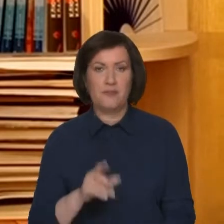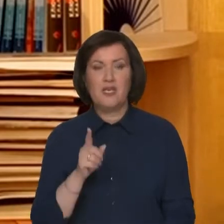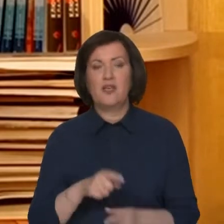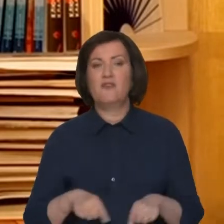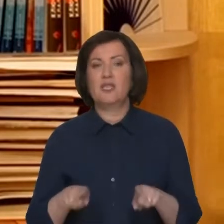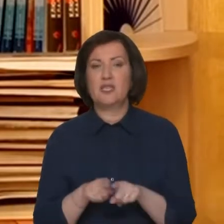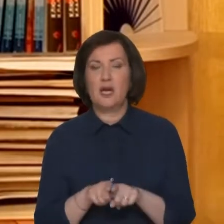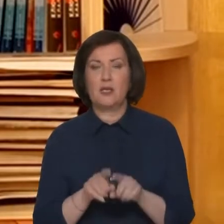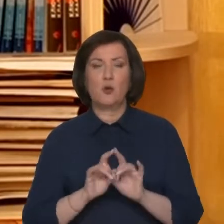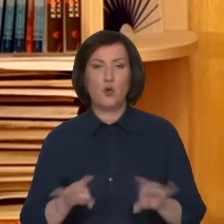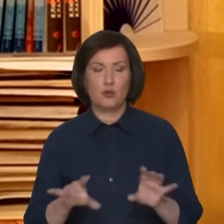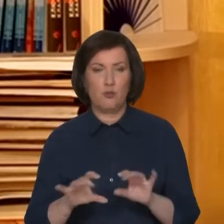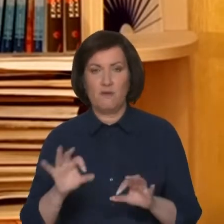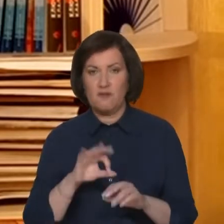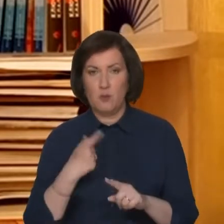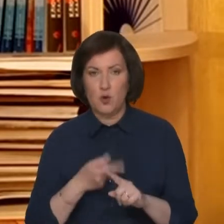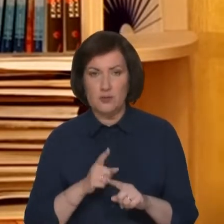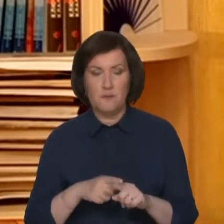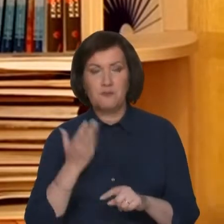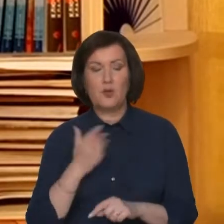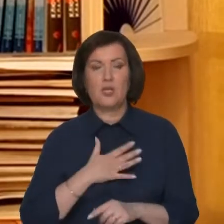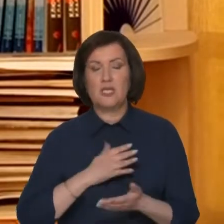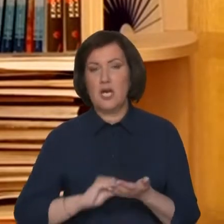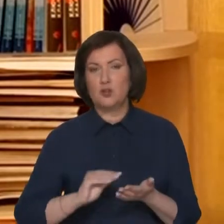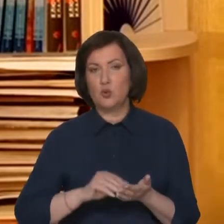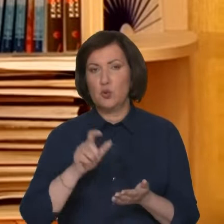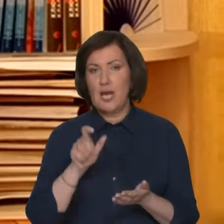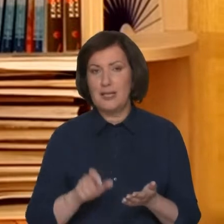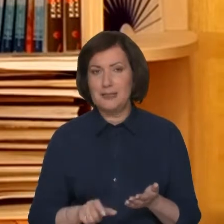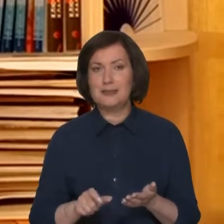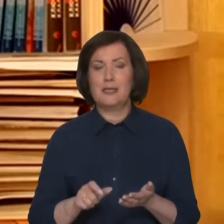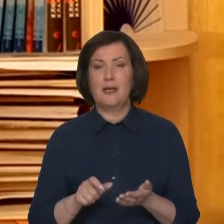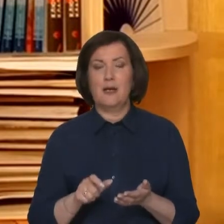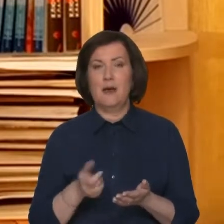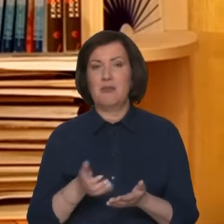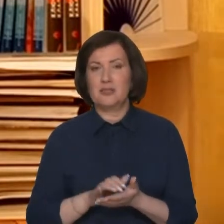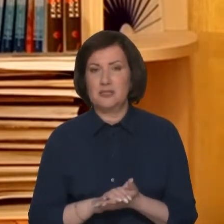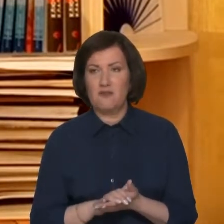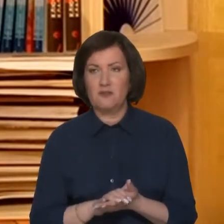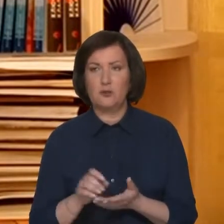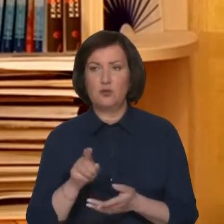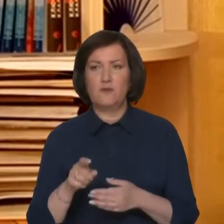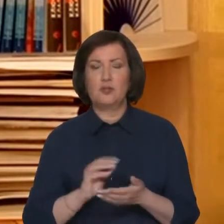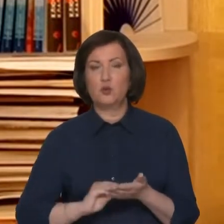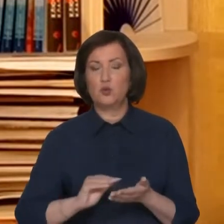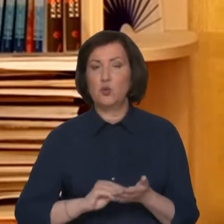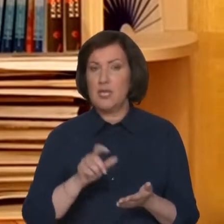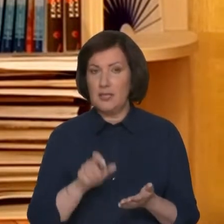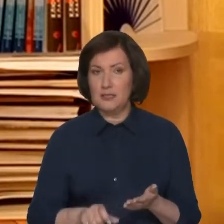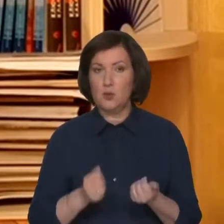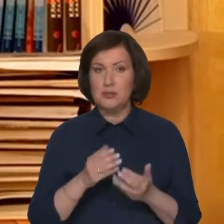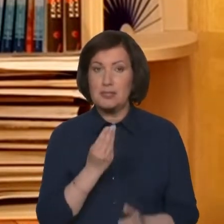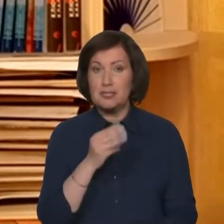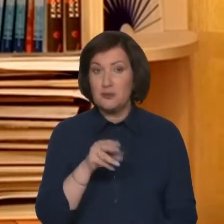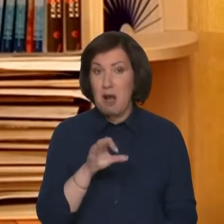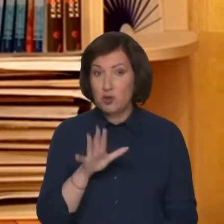таки розповів про це, коли наш журналіст Георгій Шабаєв представився, що він журналіст, оскільки